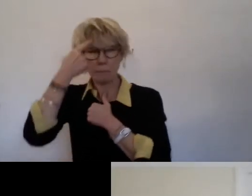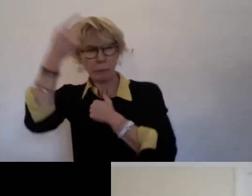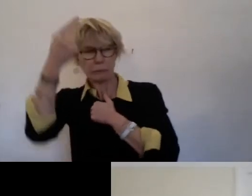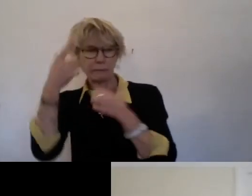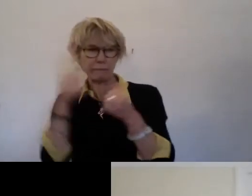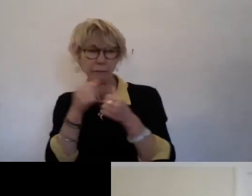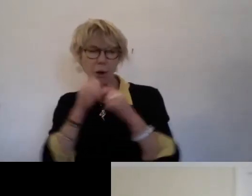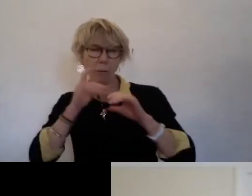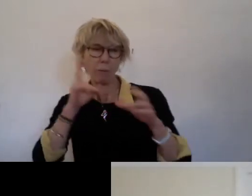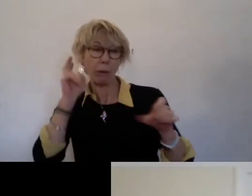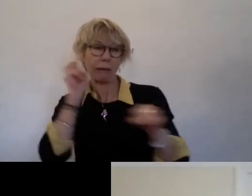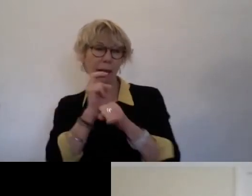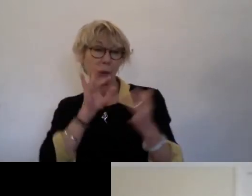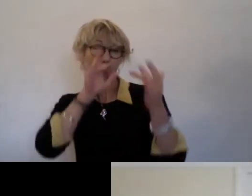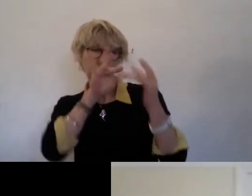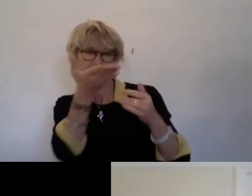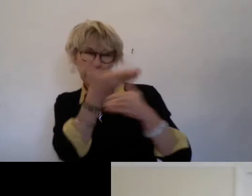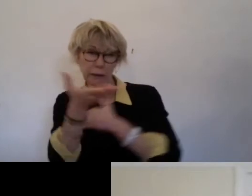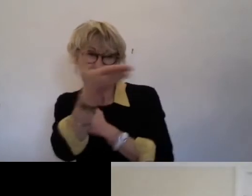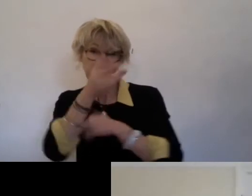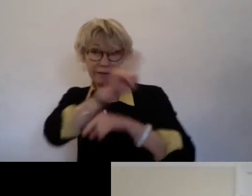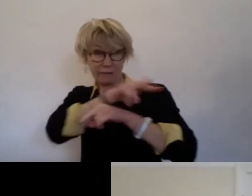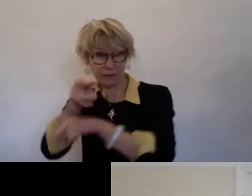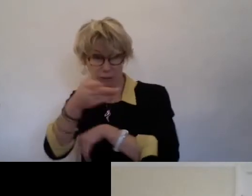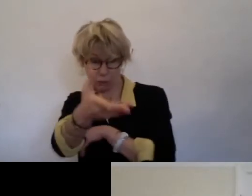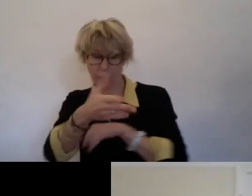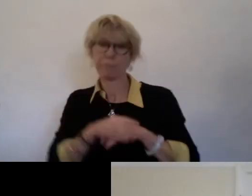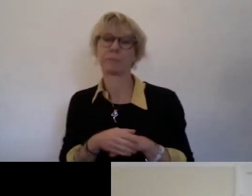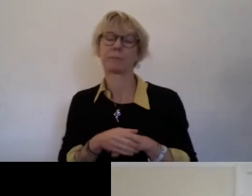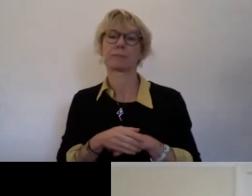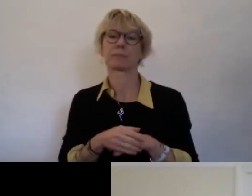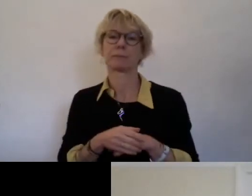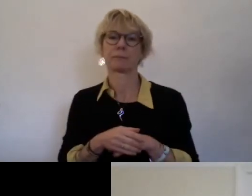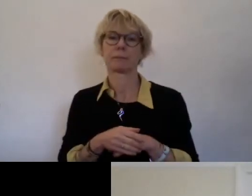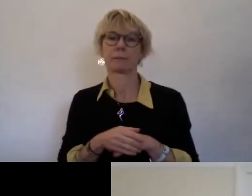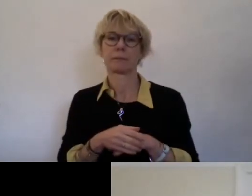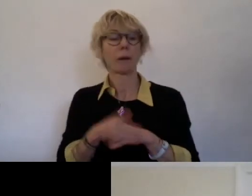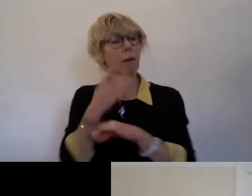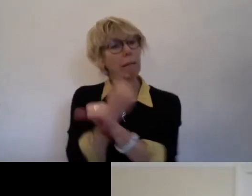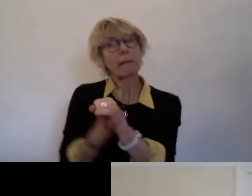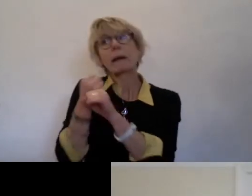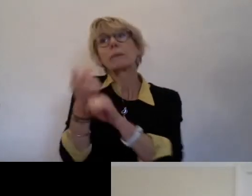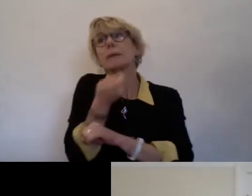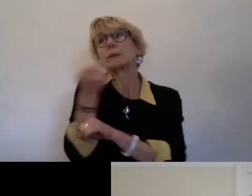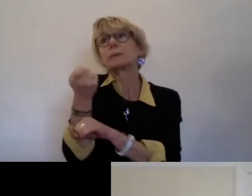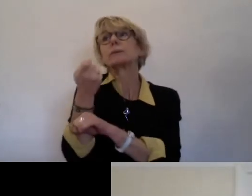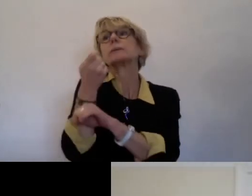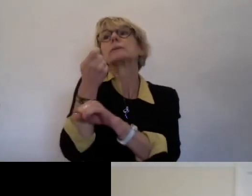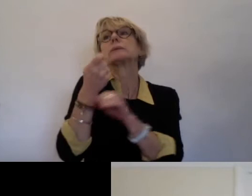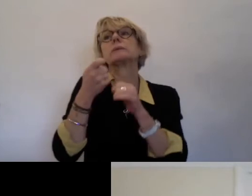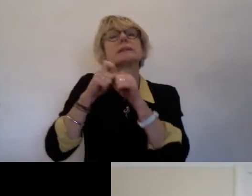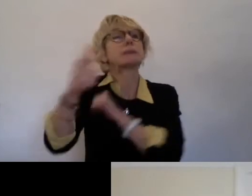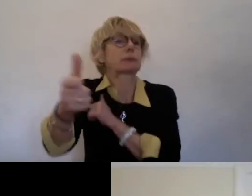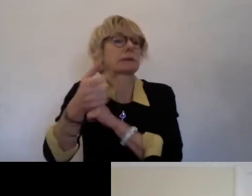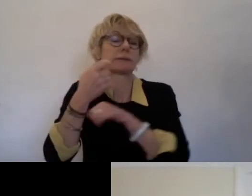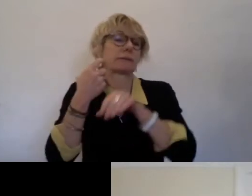garder le lien avec nos visiteurs, et notamment grâce aux dispositifs numériques. Donc, comme je le disais, les mots à